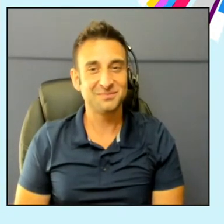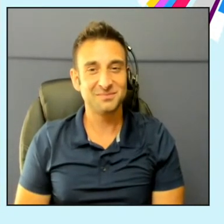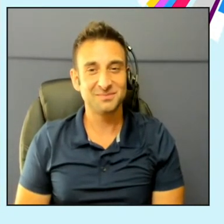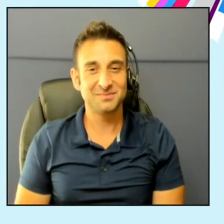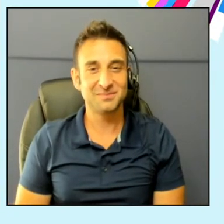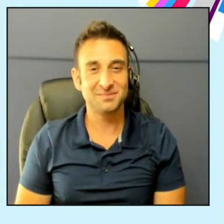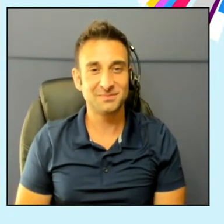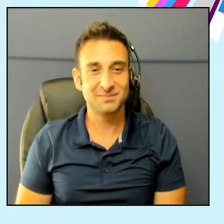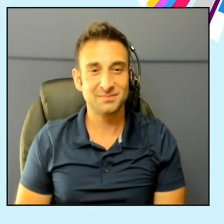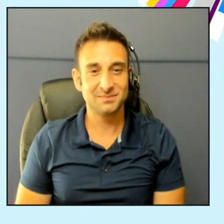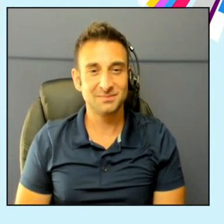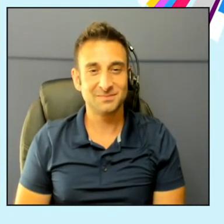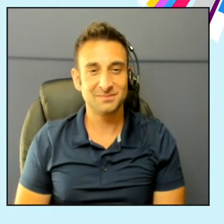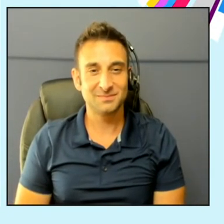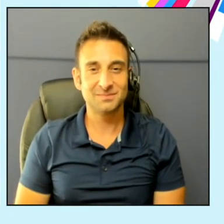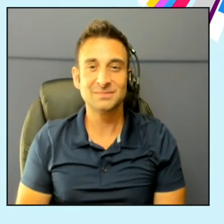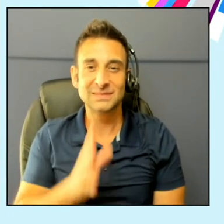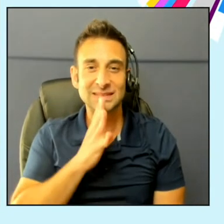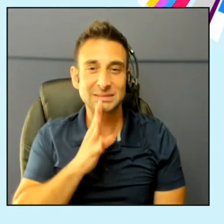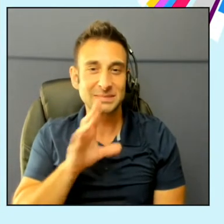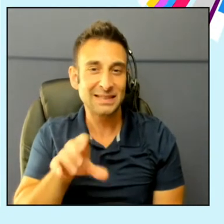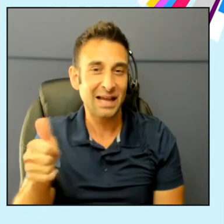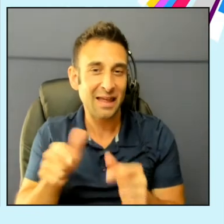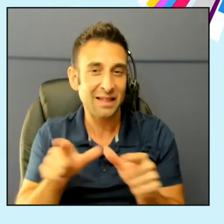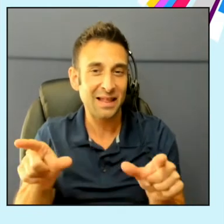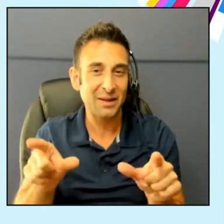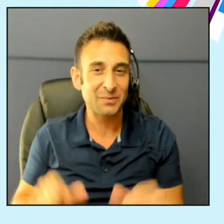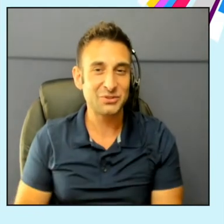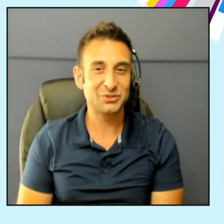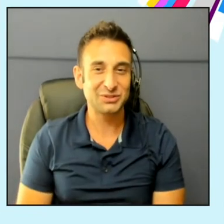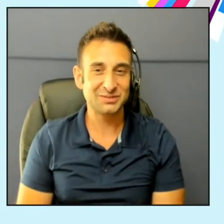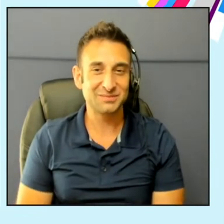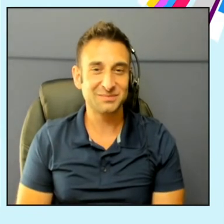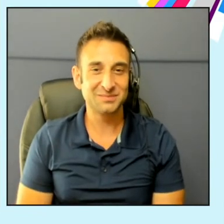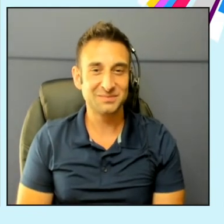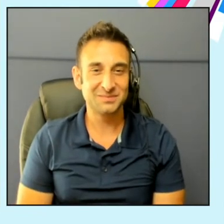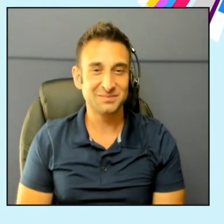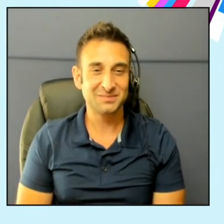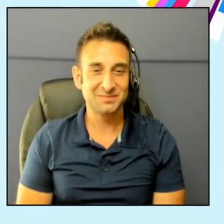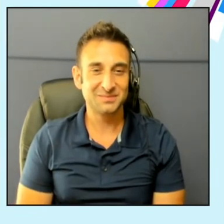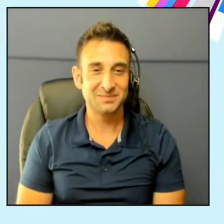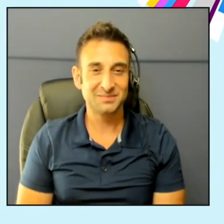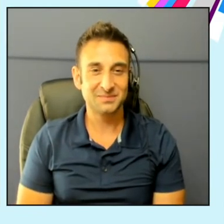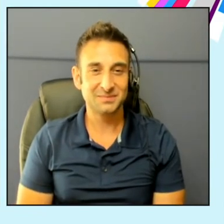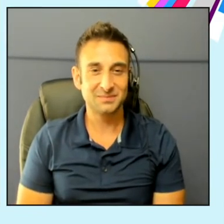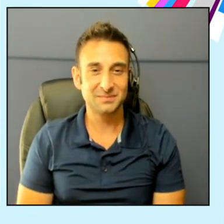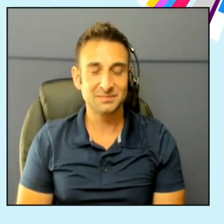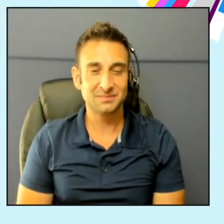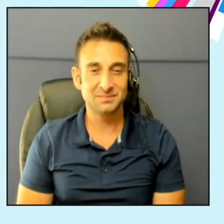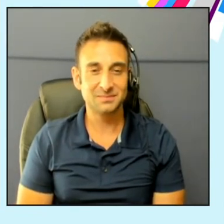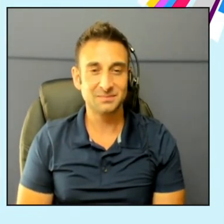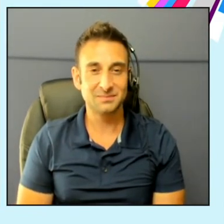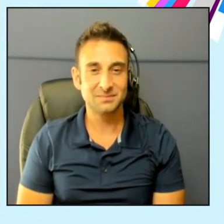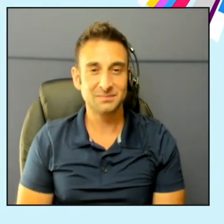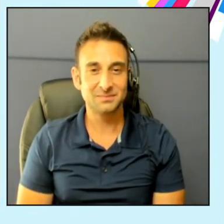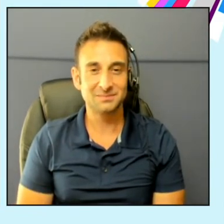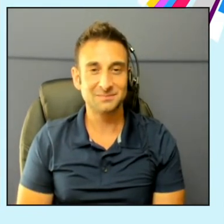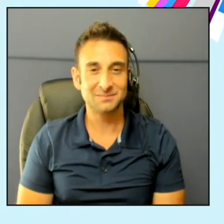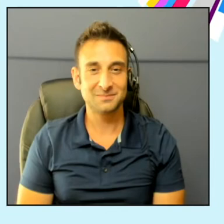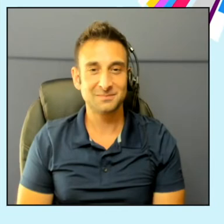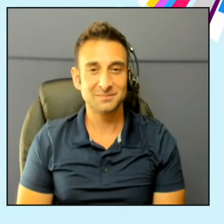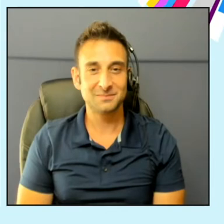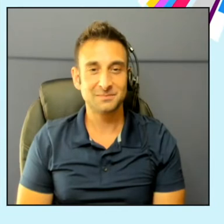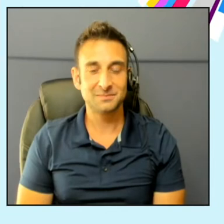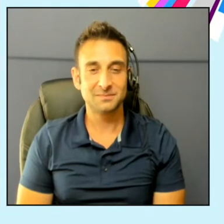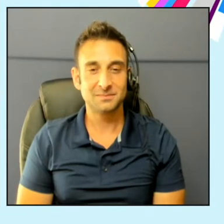Det er ingen som burde fortelle deg hvor og hva du, og hvem du kan forelske deg. Fordi det helt normalt, og du kan ikke styre det